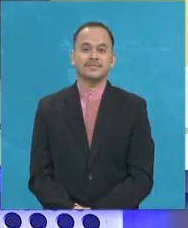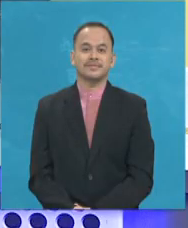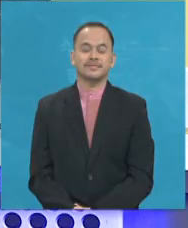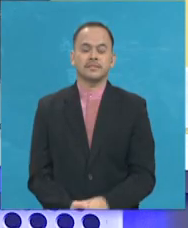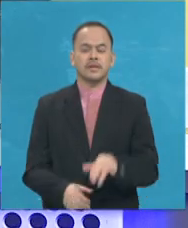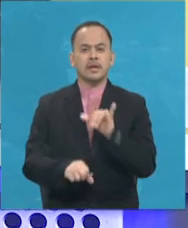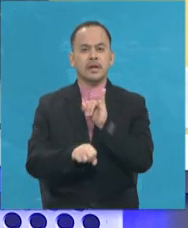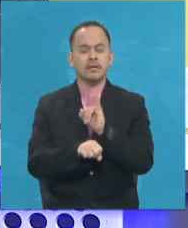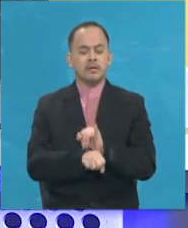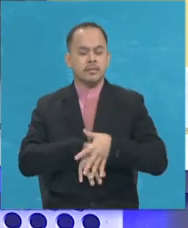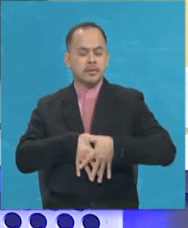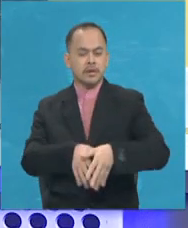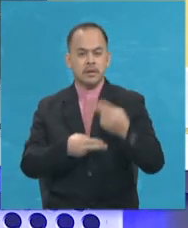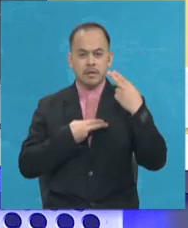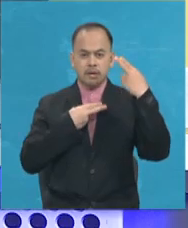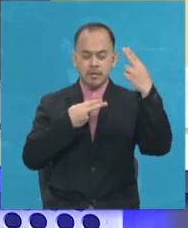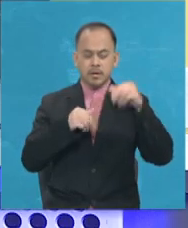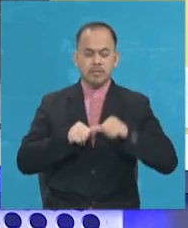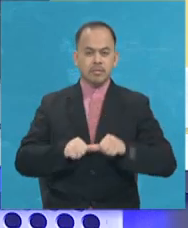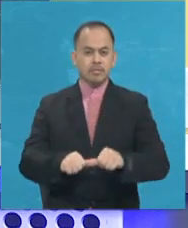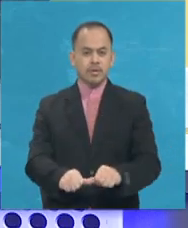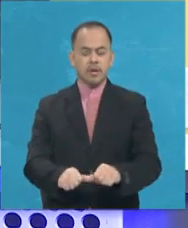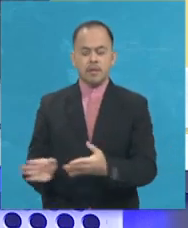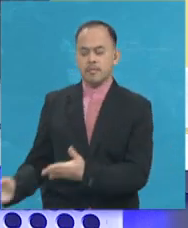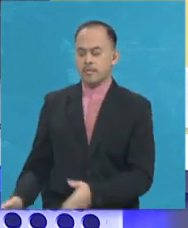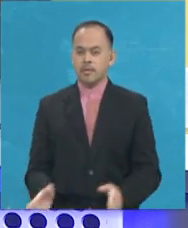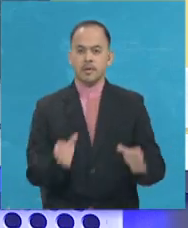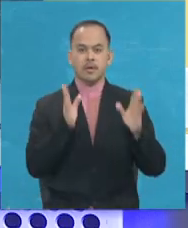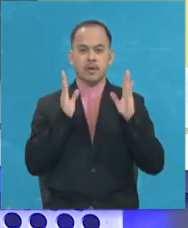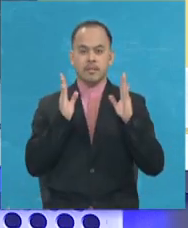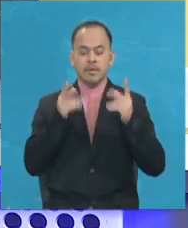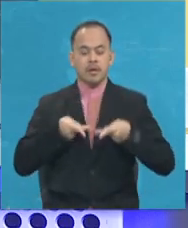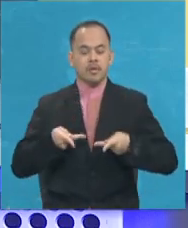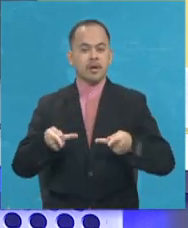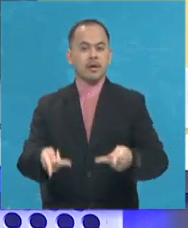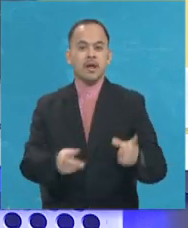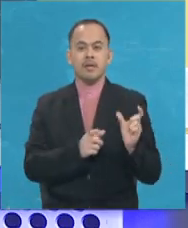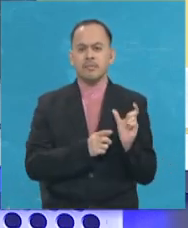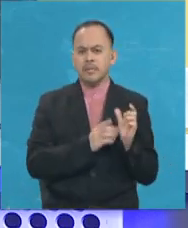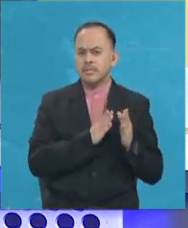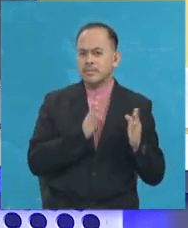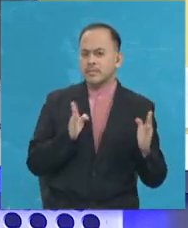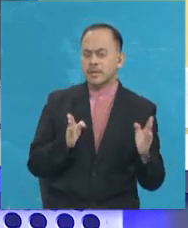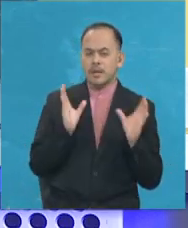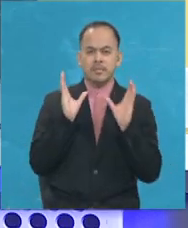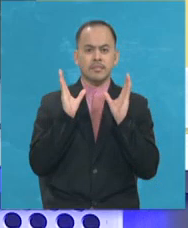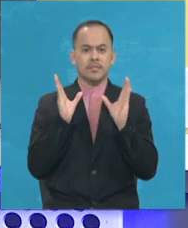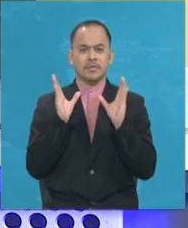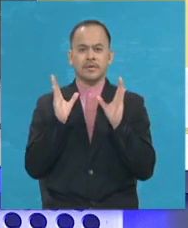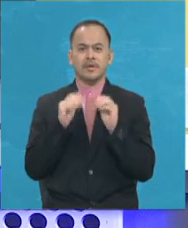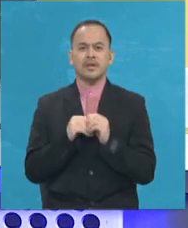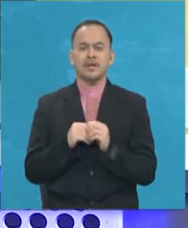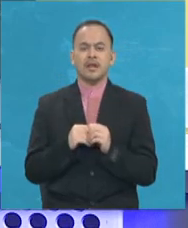Hai isyarat barisan Kehormatan Di sesuai dengan istiadat Menghadap dan gunakan bintang-bintang kebesaran negara Brunei Darussalam